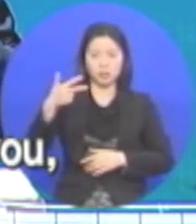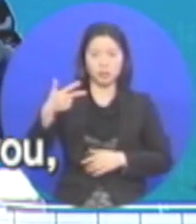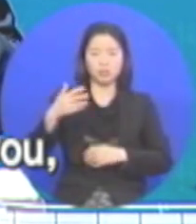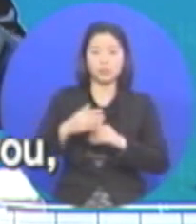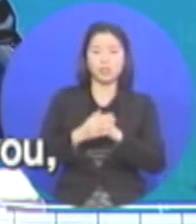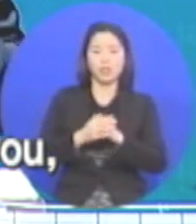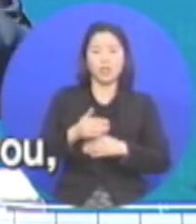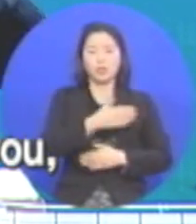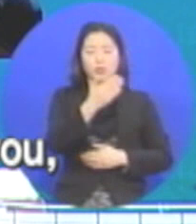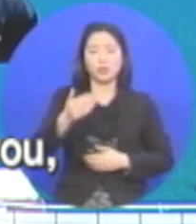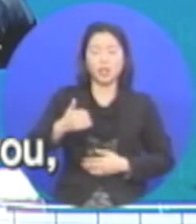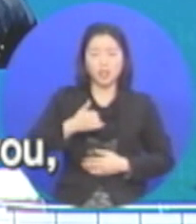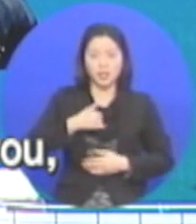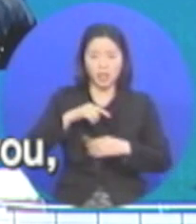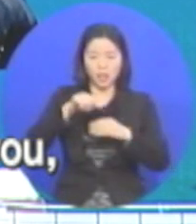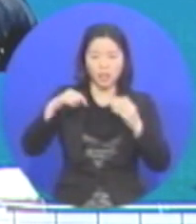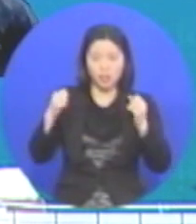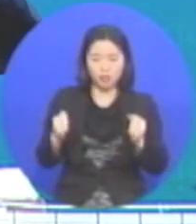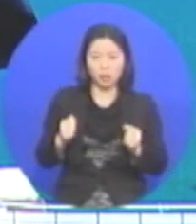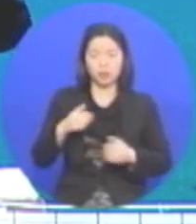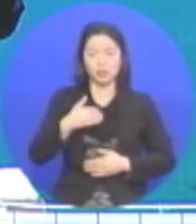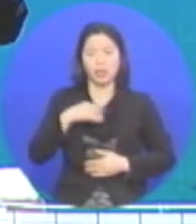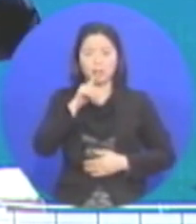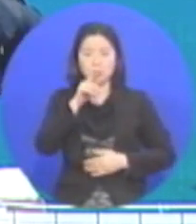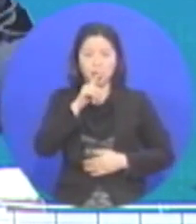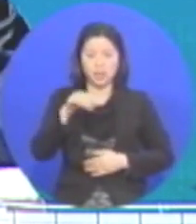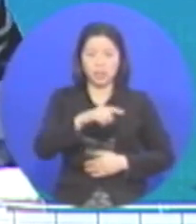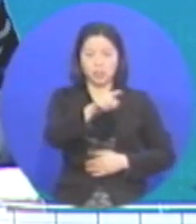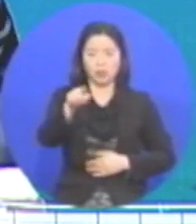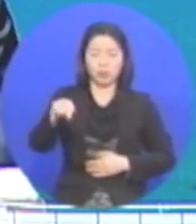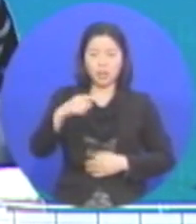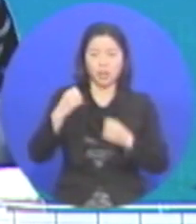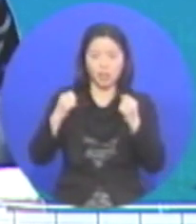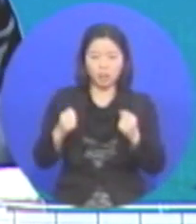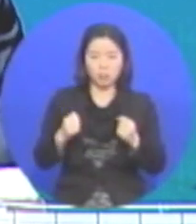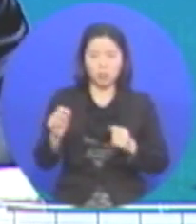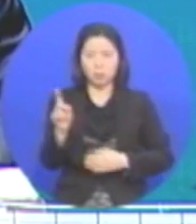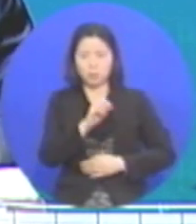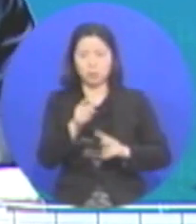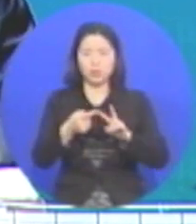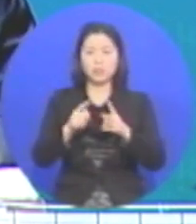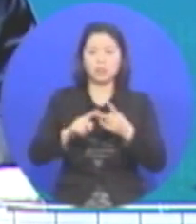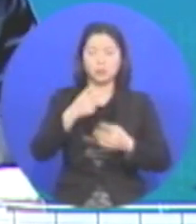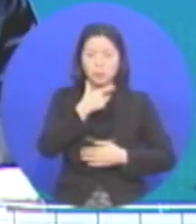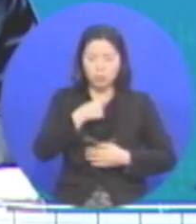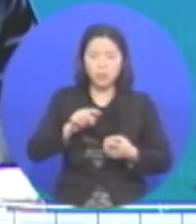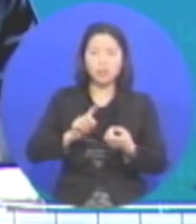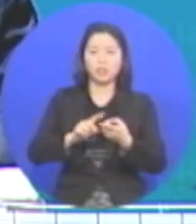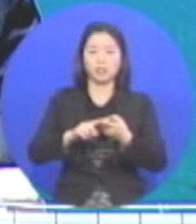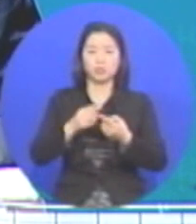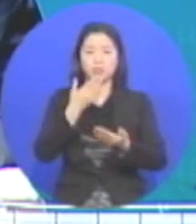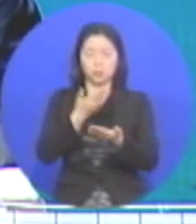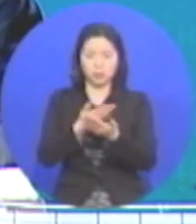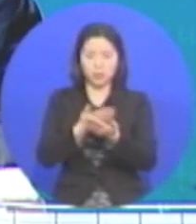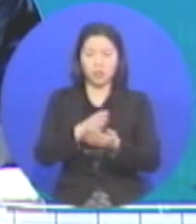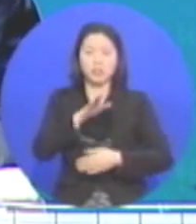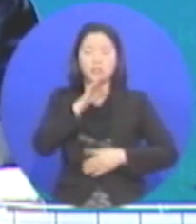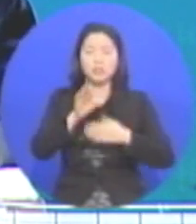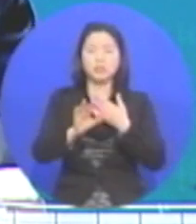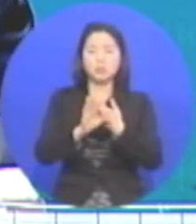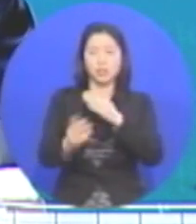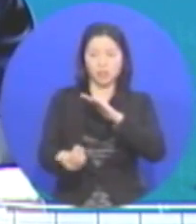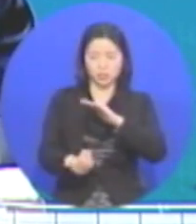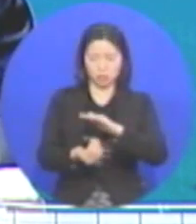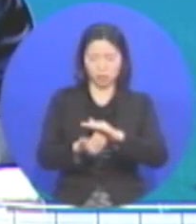내 말이 너희 안에 거하면 무엇이든지 원하는 대로 구하라 그리하면 이루리라 그랬어요 기도하기 전에